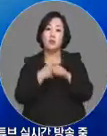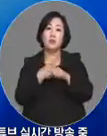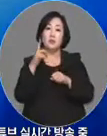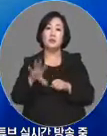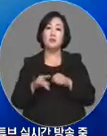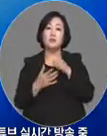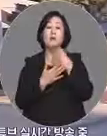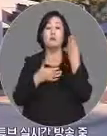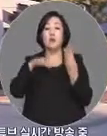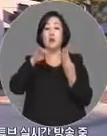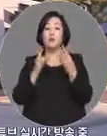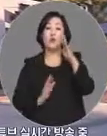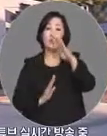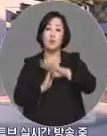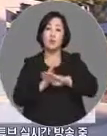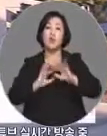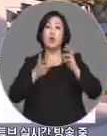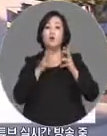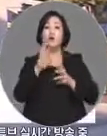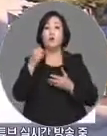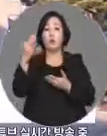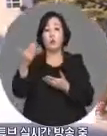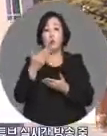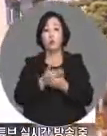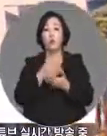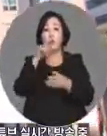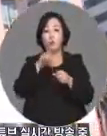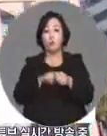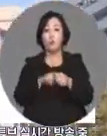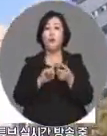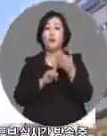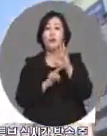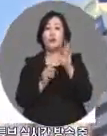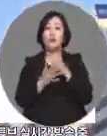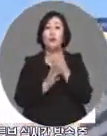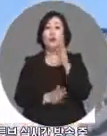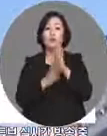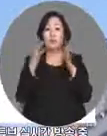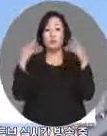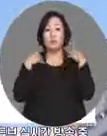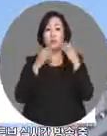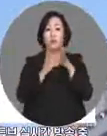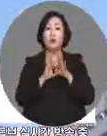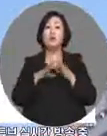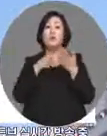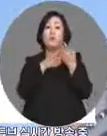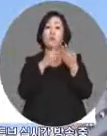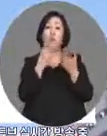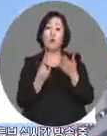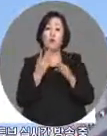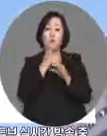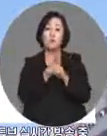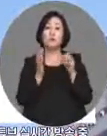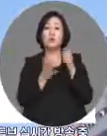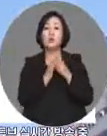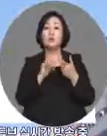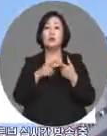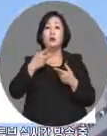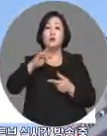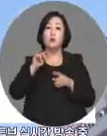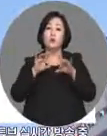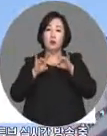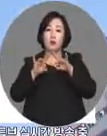4조원 이상 국비 확보를 목표로 삼았습니다 지는 오늘 시청에서 관련 보고회를 열고 수소 전기차